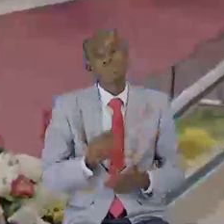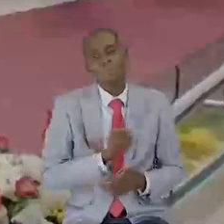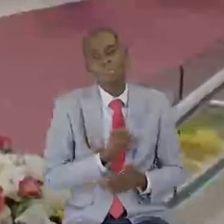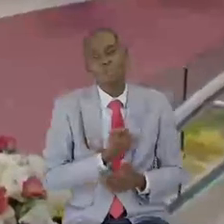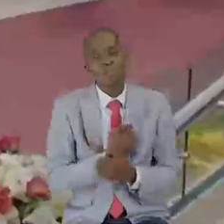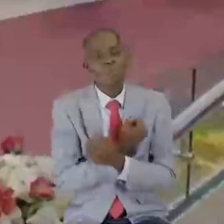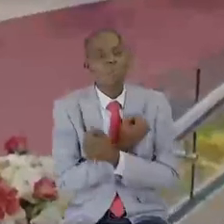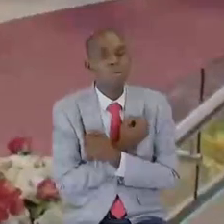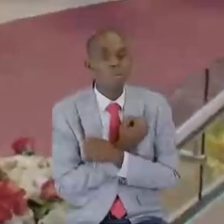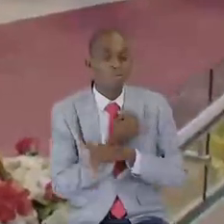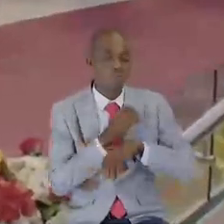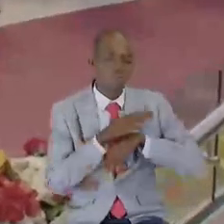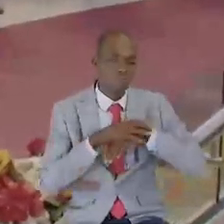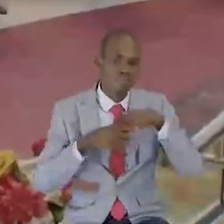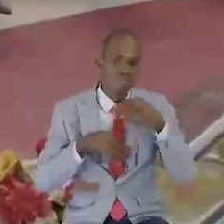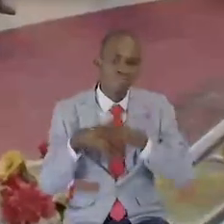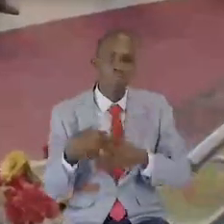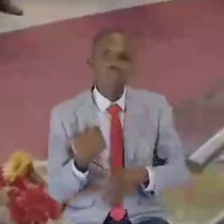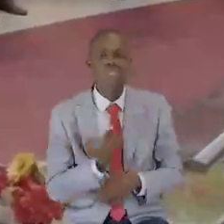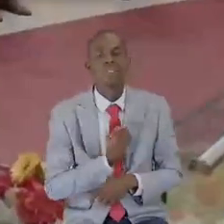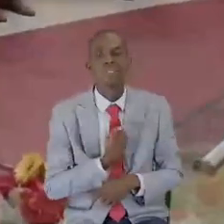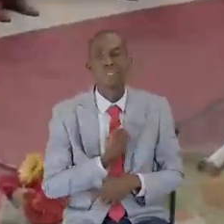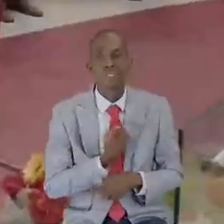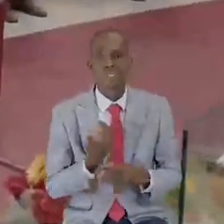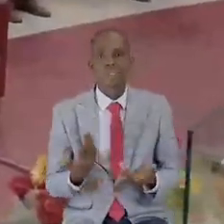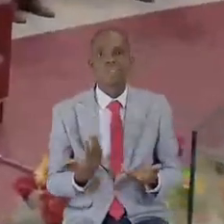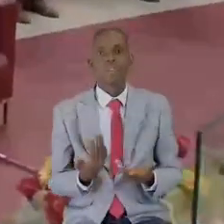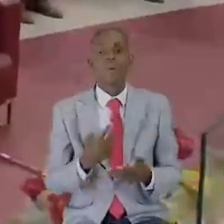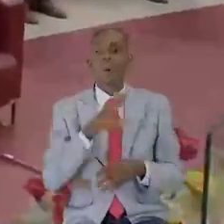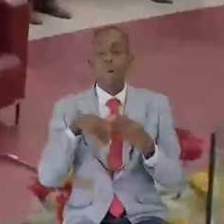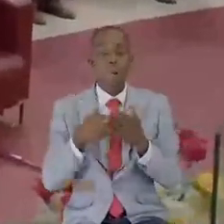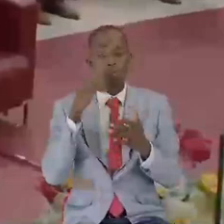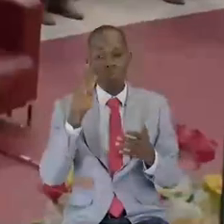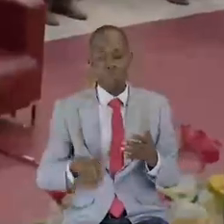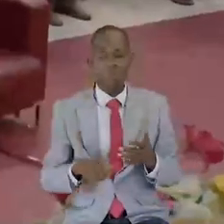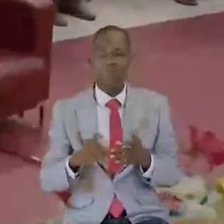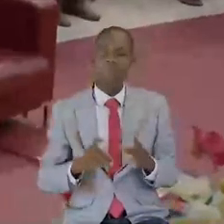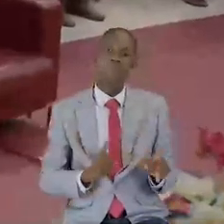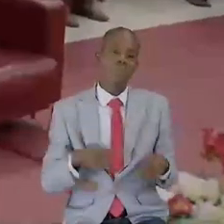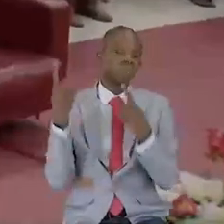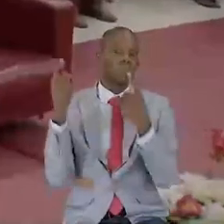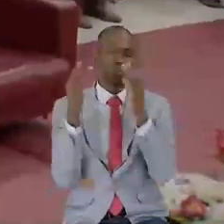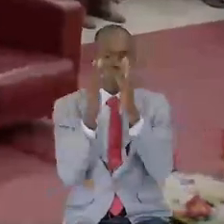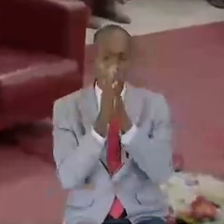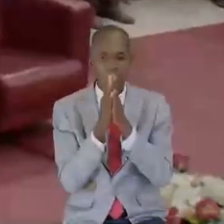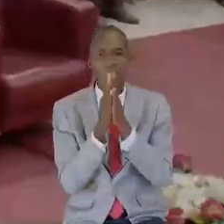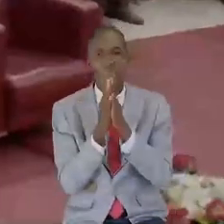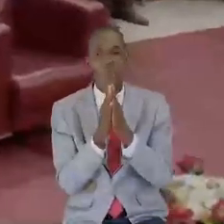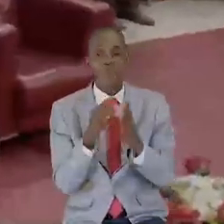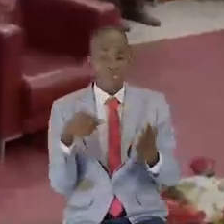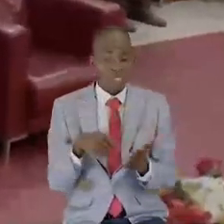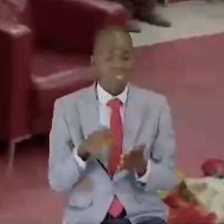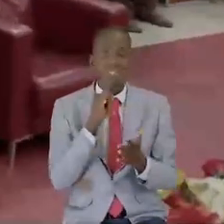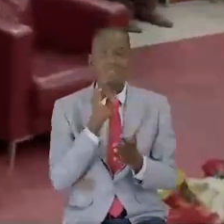soi, es-tu en train de te gâter toi-même? Tout ça doit partir. Prie. Voici ta